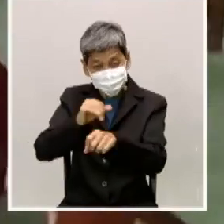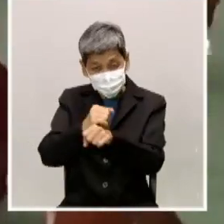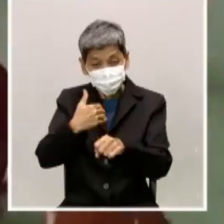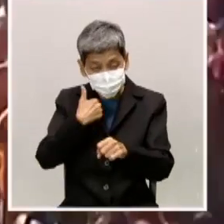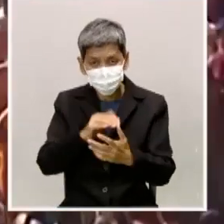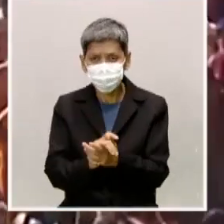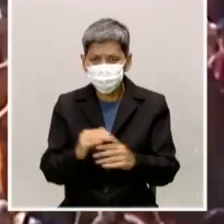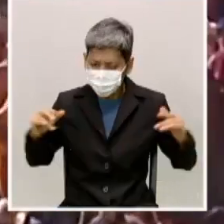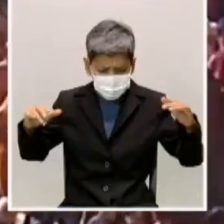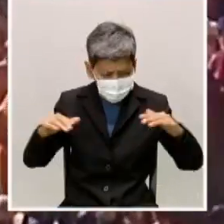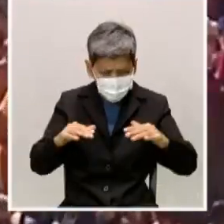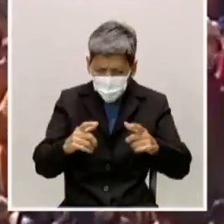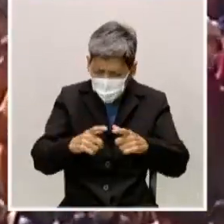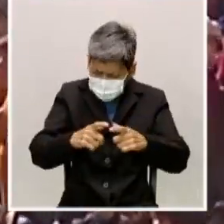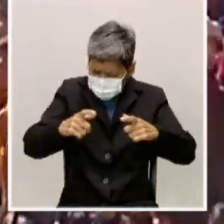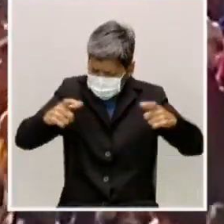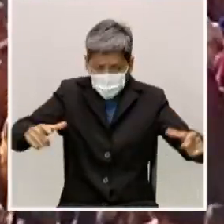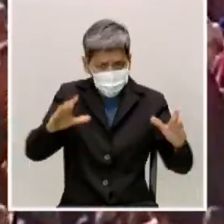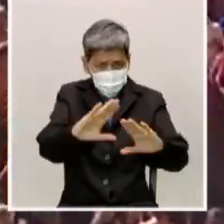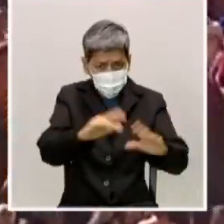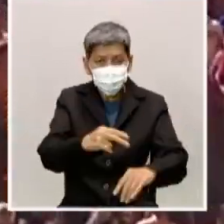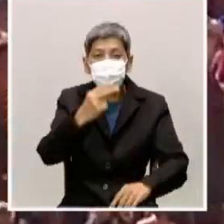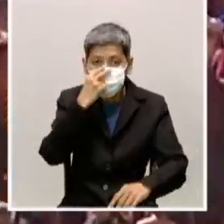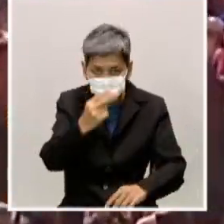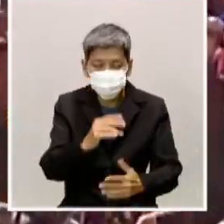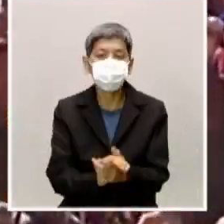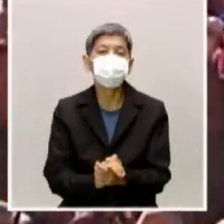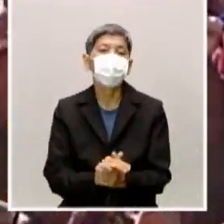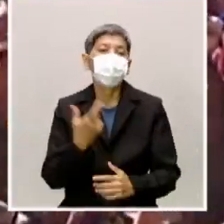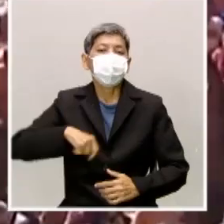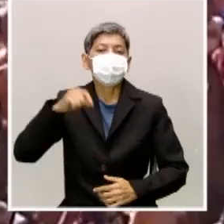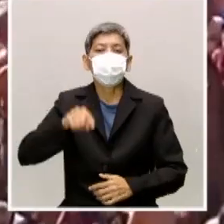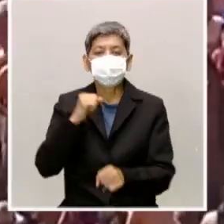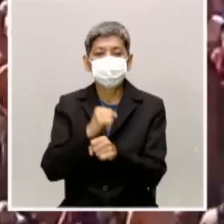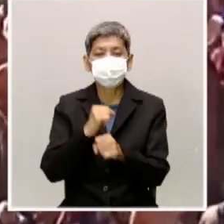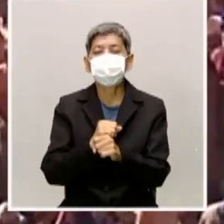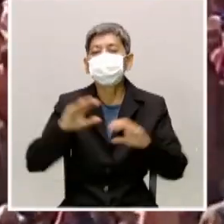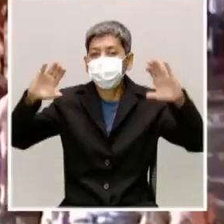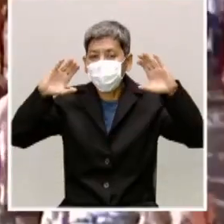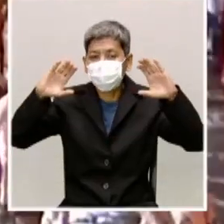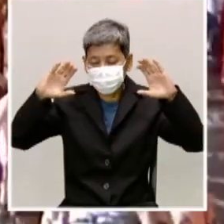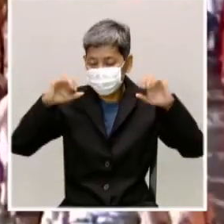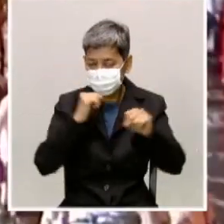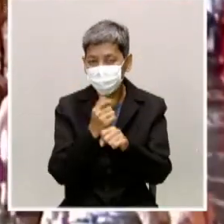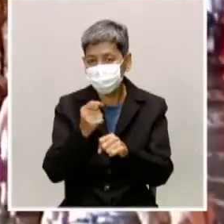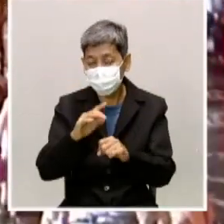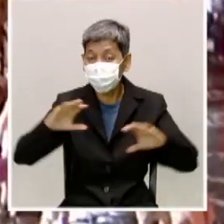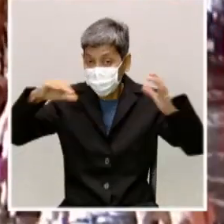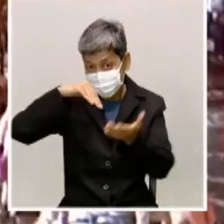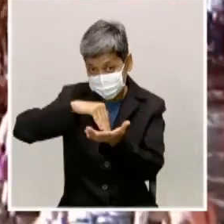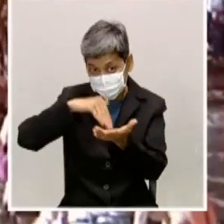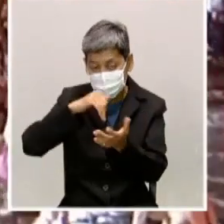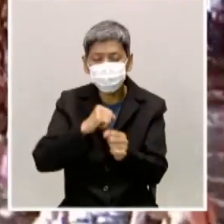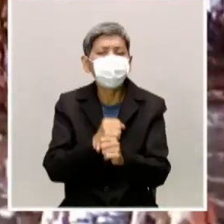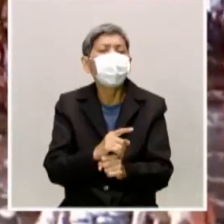ไม่ให้ไปชุมนุมขนาดใหญ่นะคะนี่ก็เป็นที่มาที่ศาลสูงอินเดียสั่งการให้ทางการรัฐอุตตรประเทศและรัฐบาลกลางตอบค